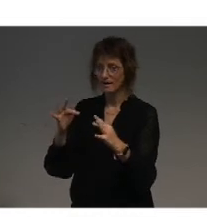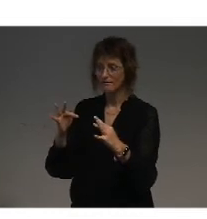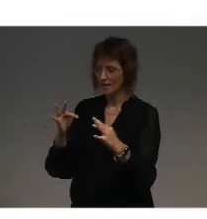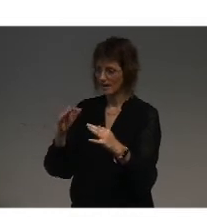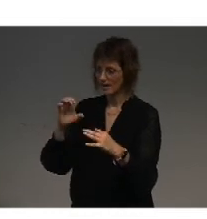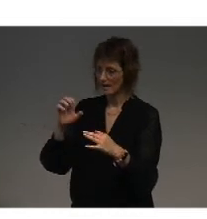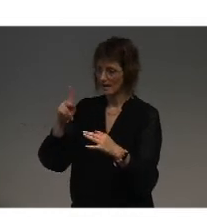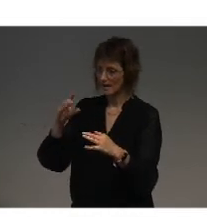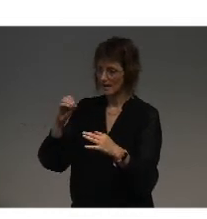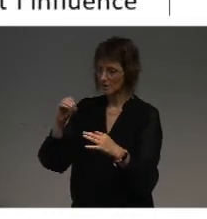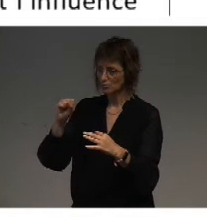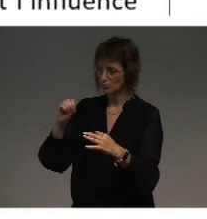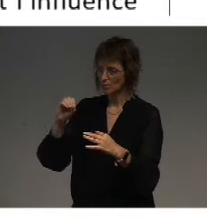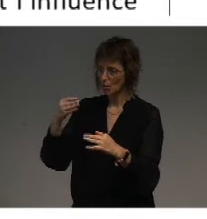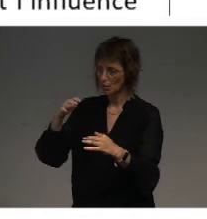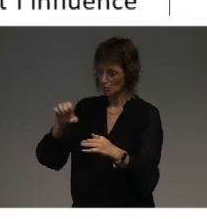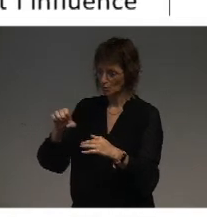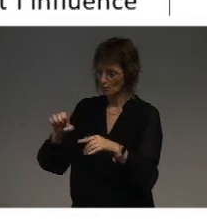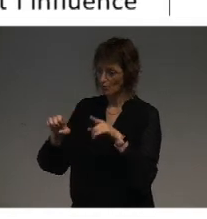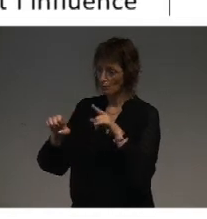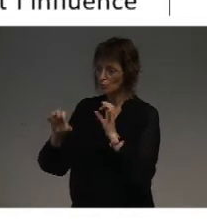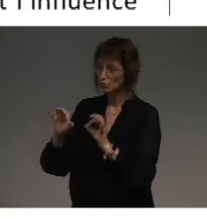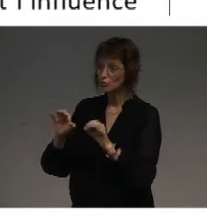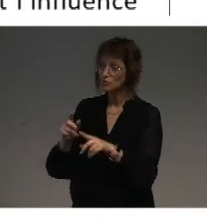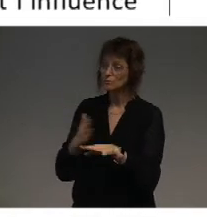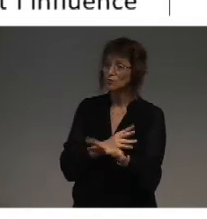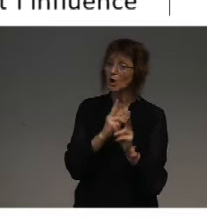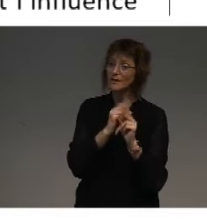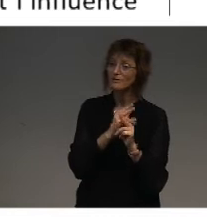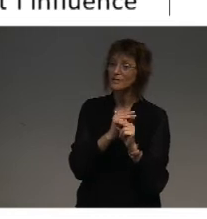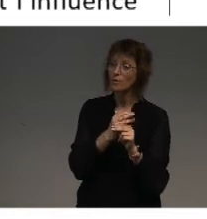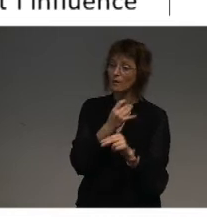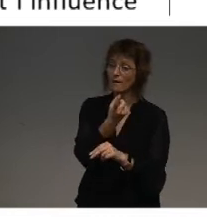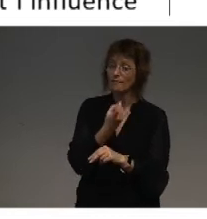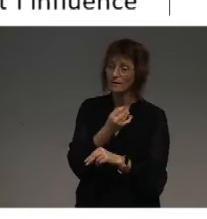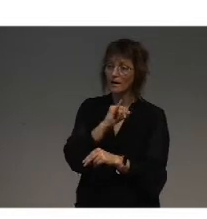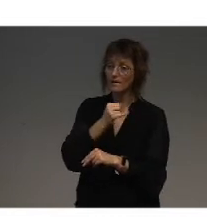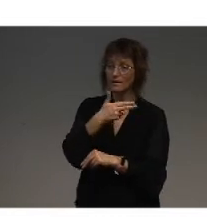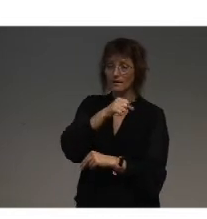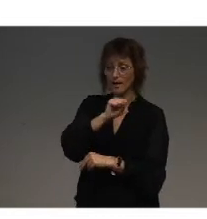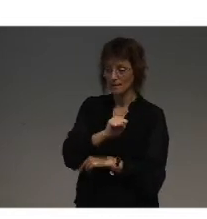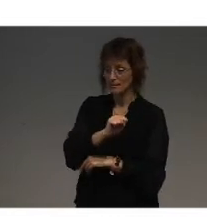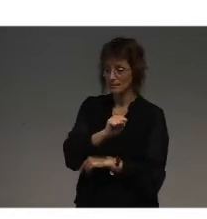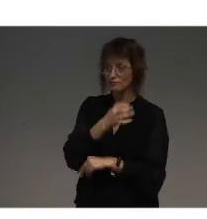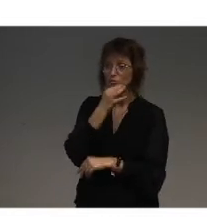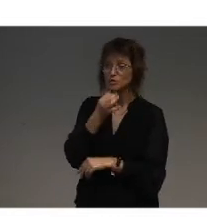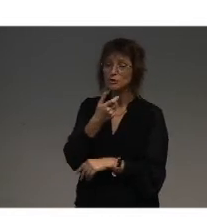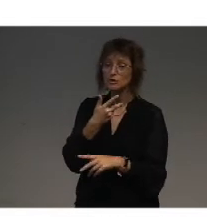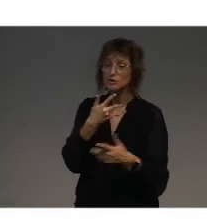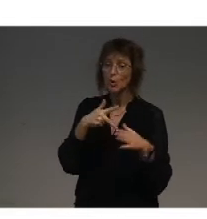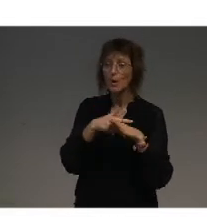puisque cette définition que j'ai reprise donc, de l'INRS et dont je vous avais parlé en tout début de mon